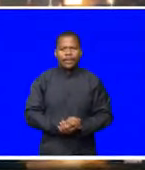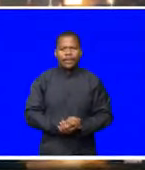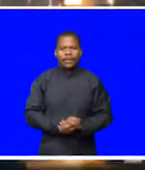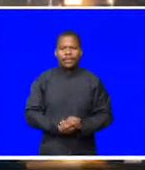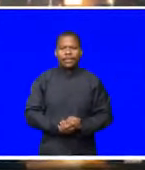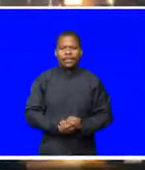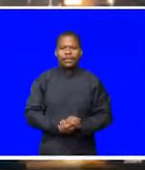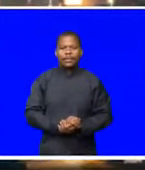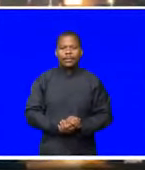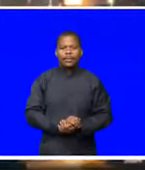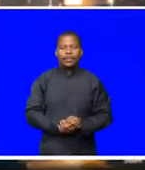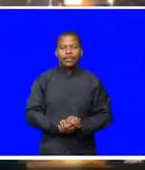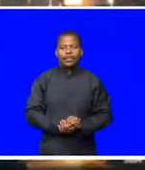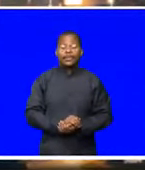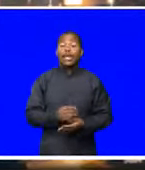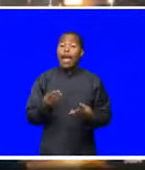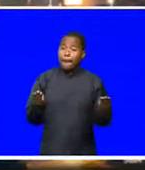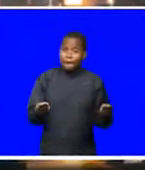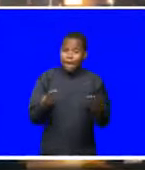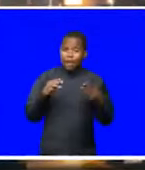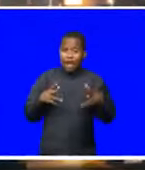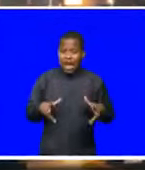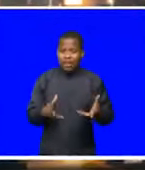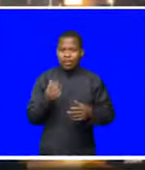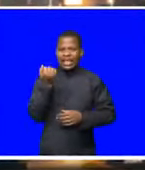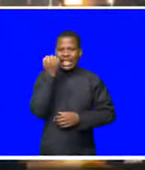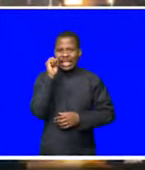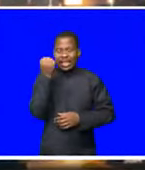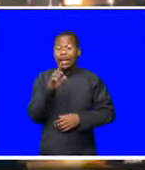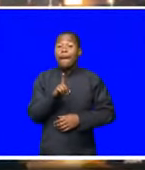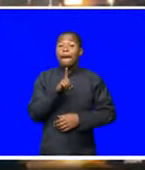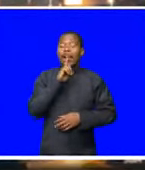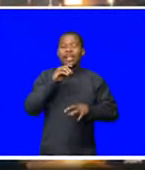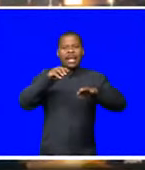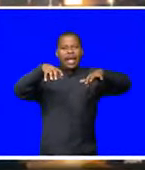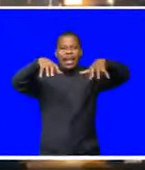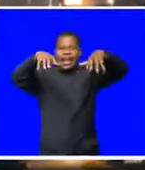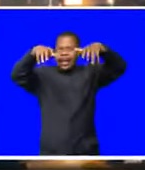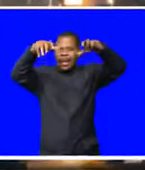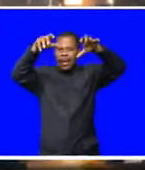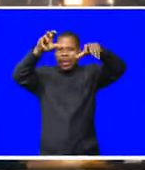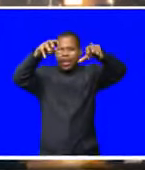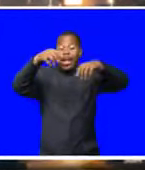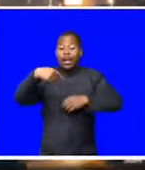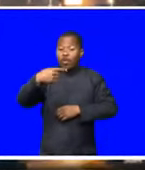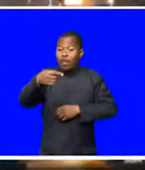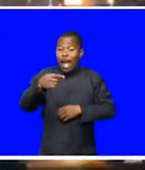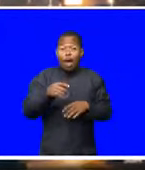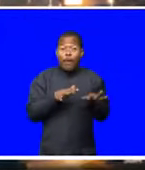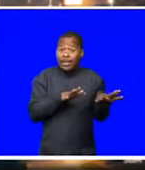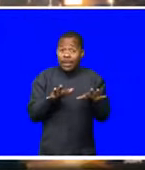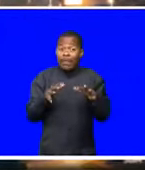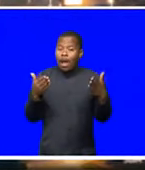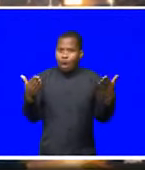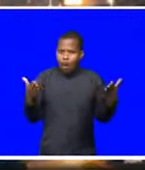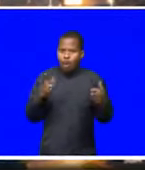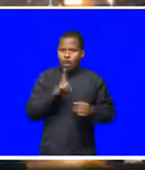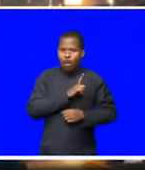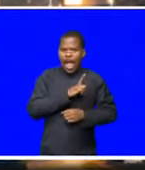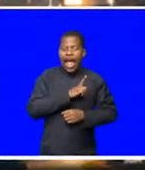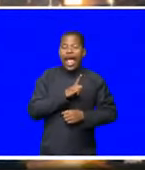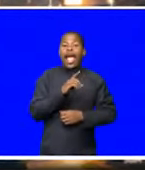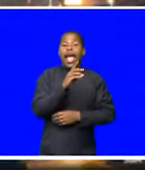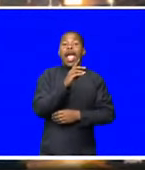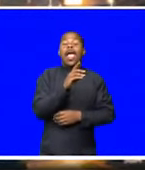Balimbe moba bathi imvula lechubeka kone kuna ke kuleli tiyabathi kabetha emasimini labalimbe bathi umoba bese ushisiwe